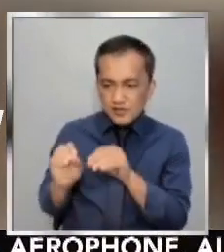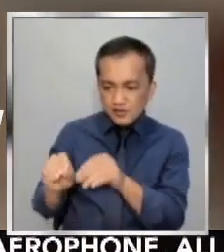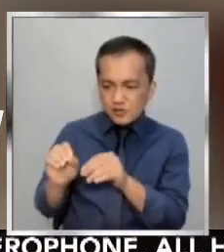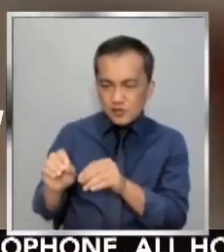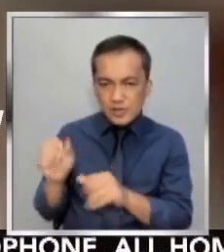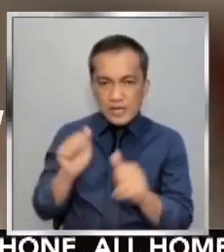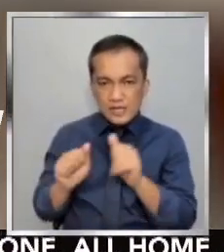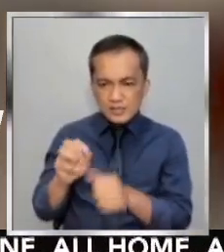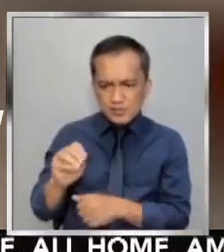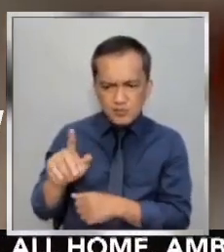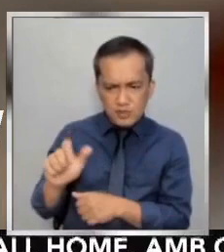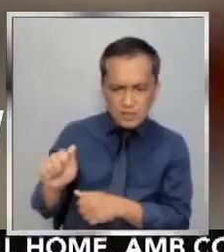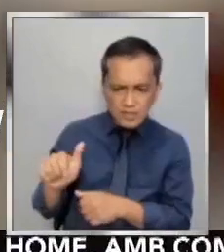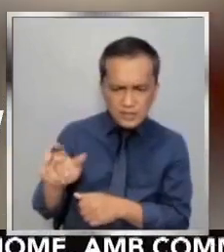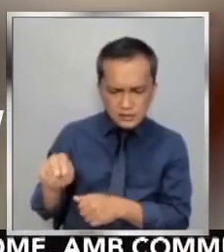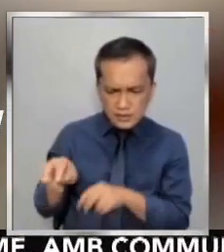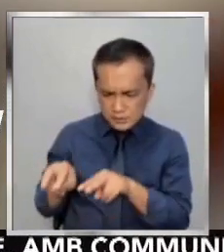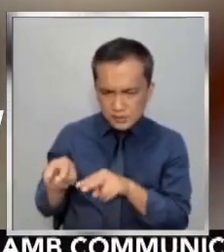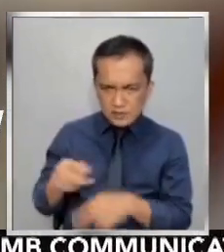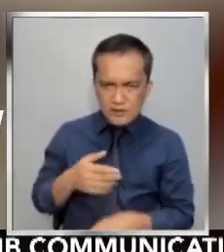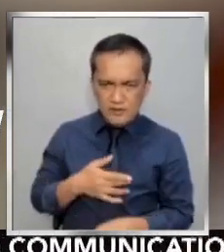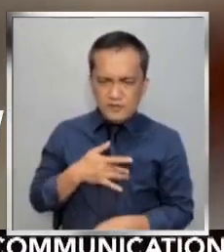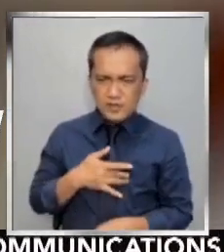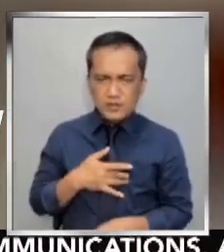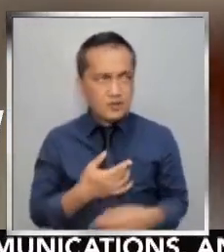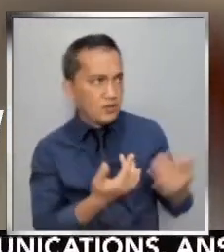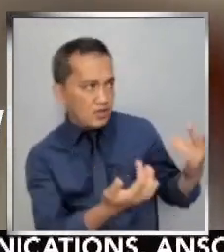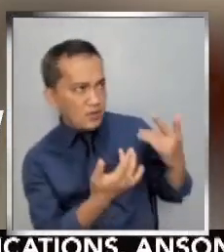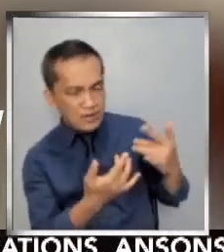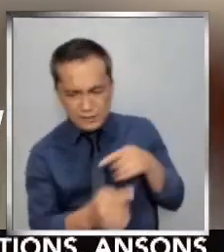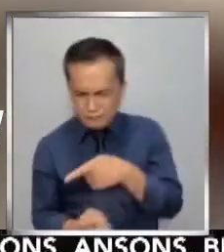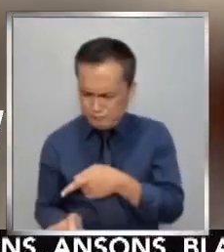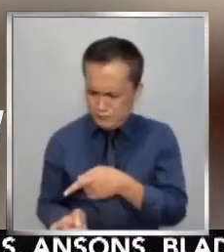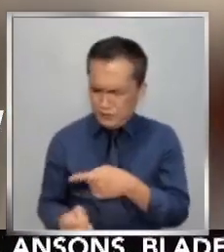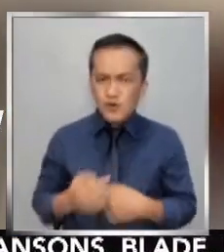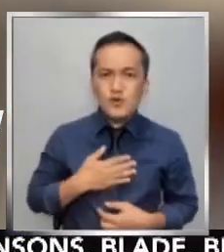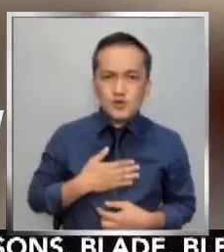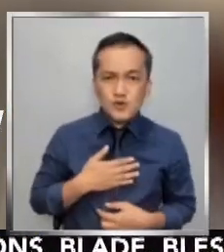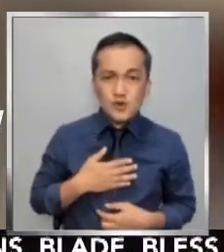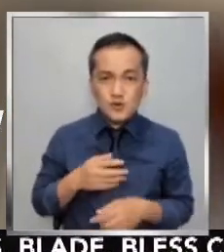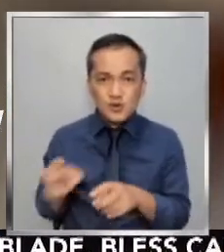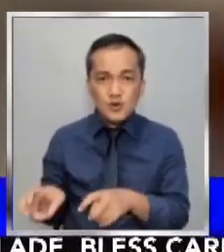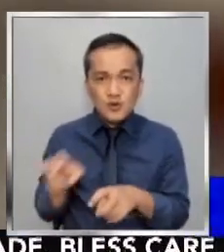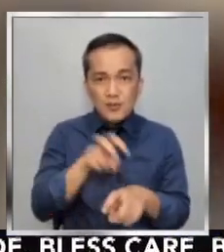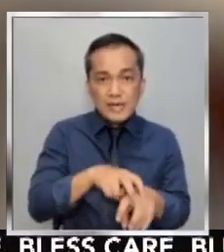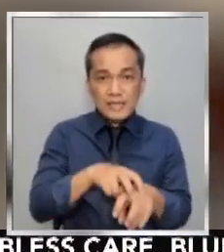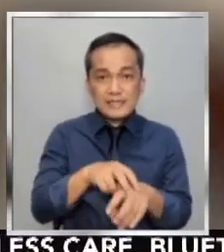mapansin niyang nagpapaawa effect ang Shih Tzu na gusto raw noon umakyat sa kama.